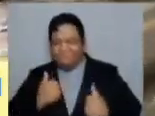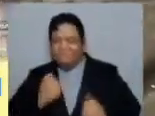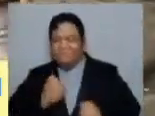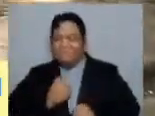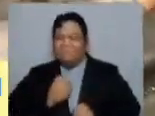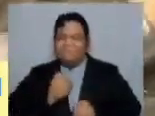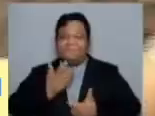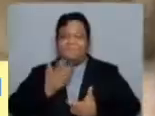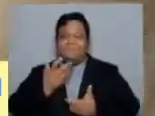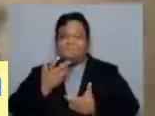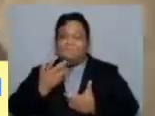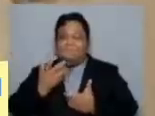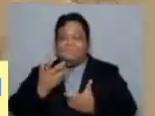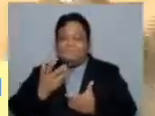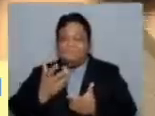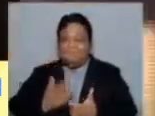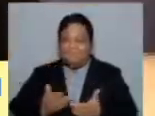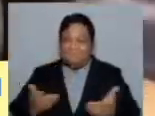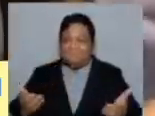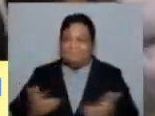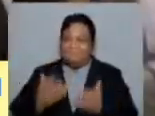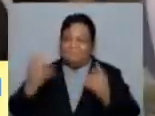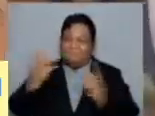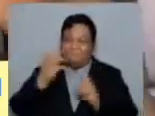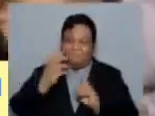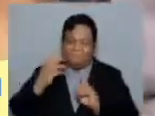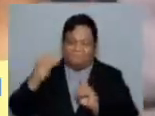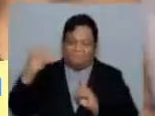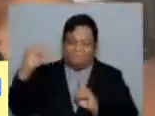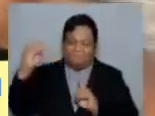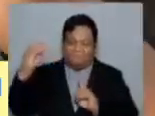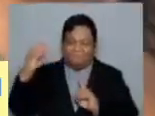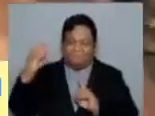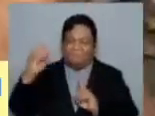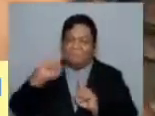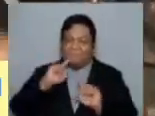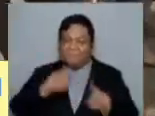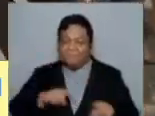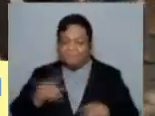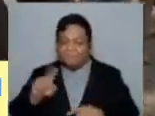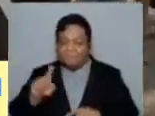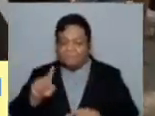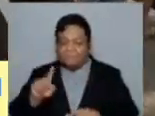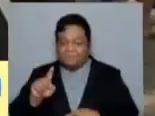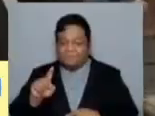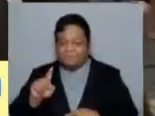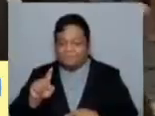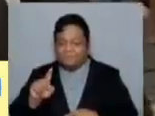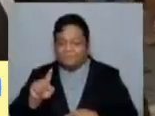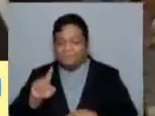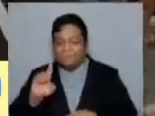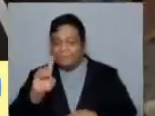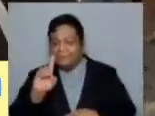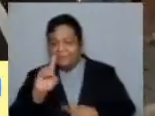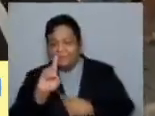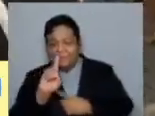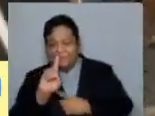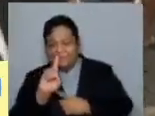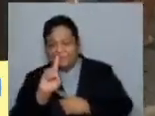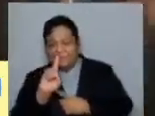sigaw. sa dilaw ng